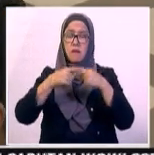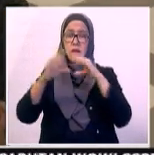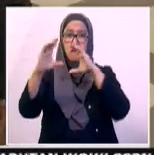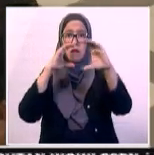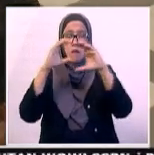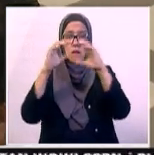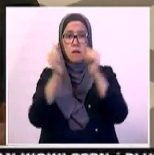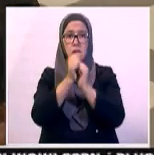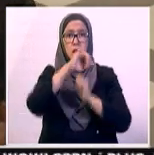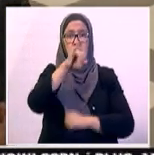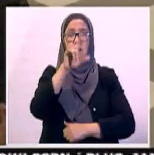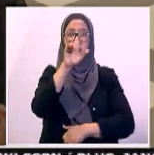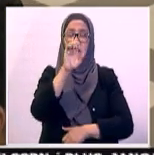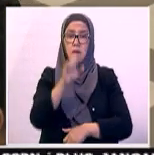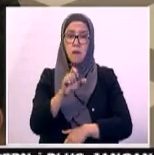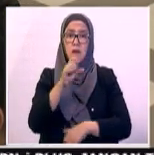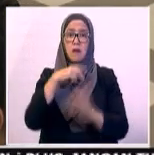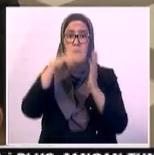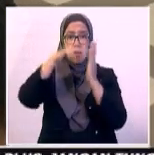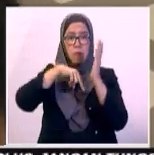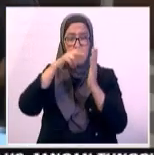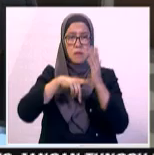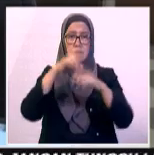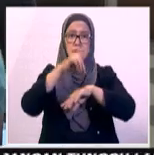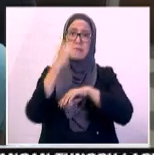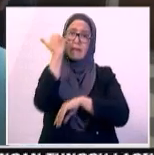Lee yang dibaca di mahkamah.